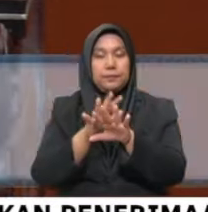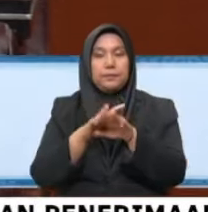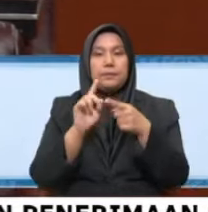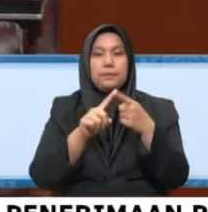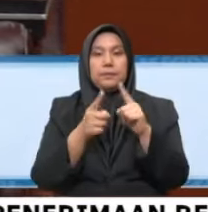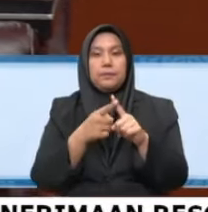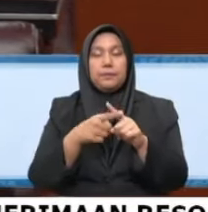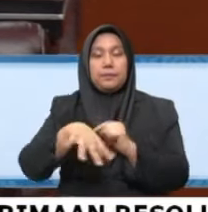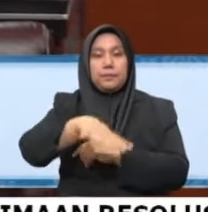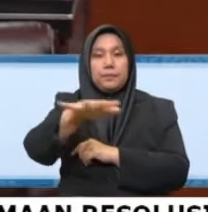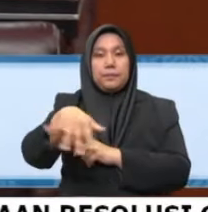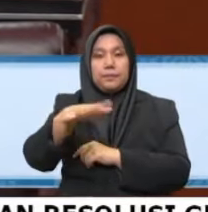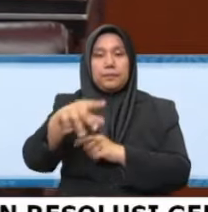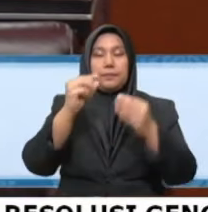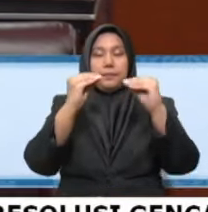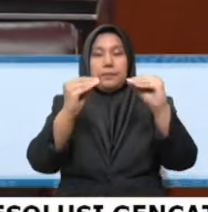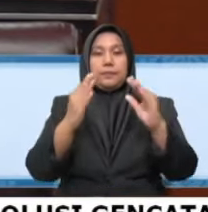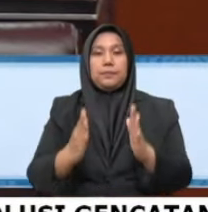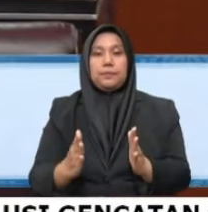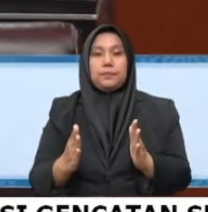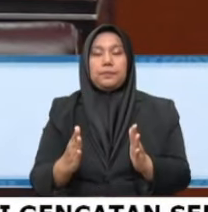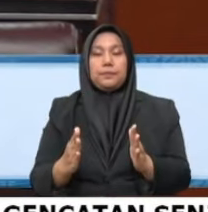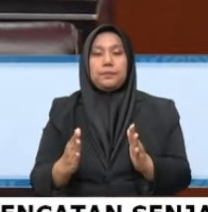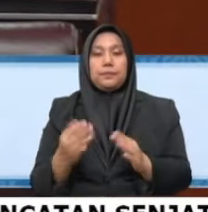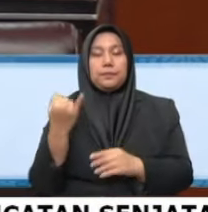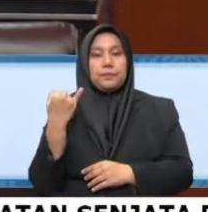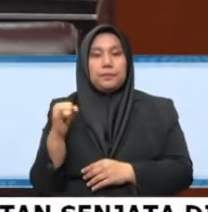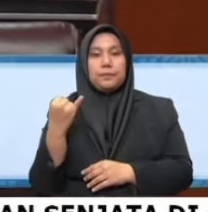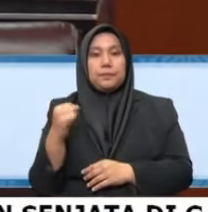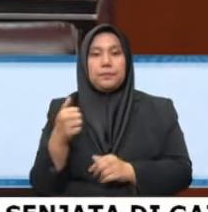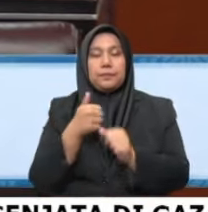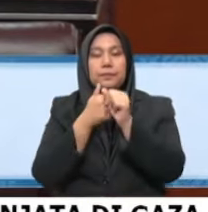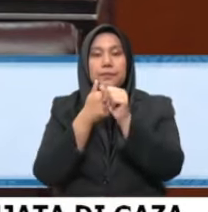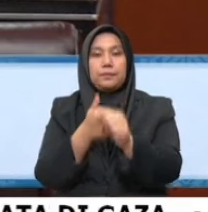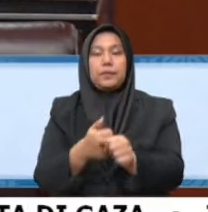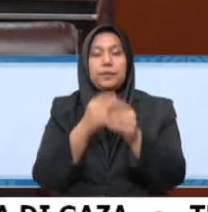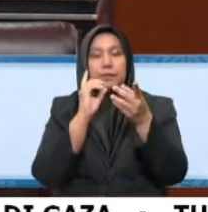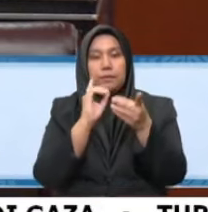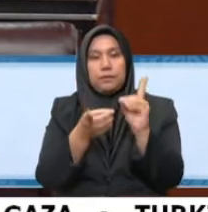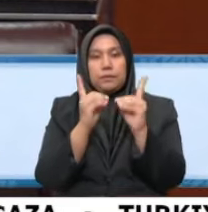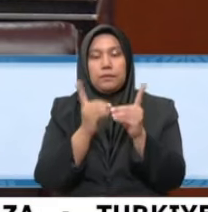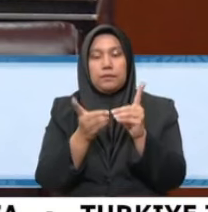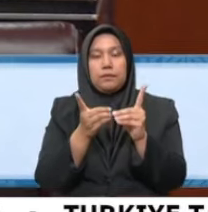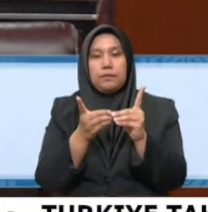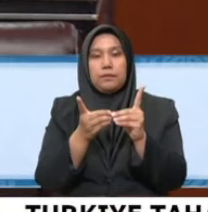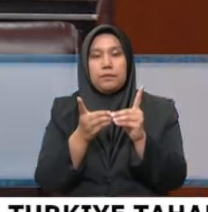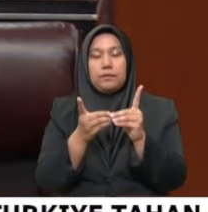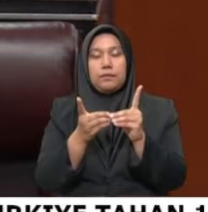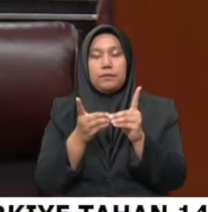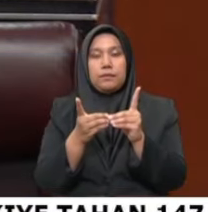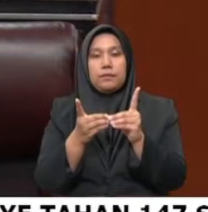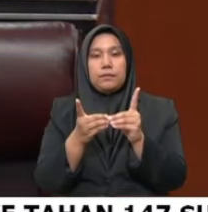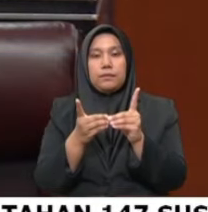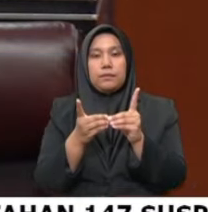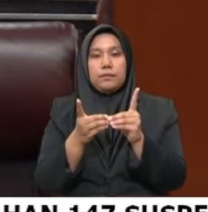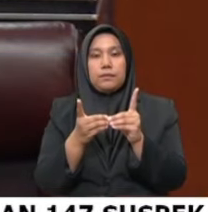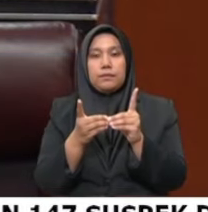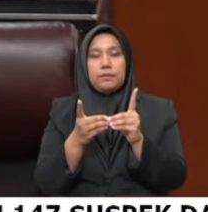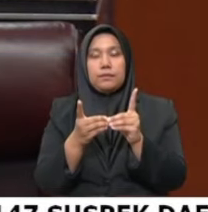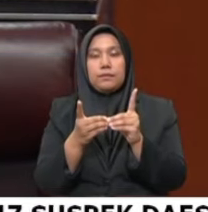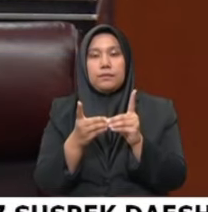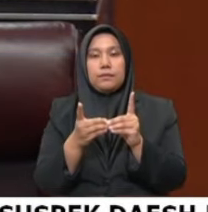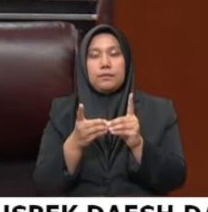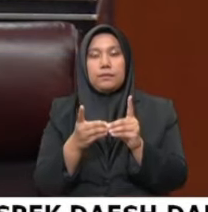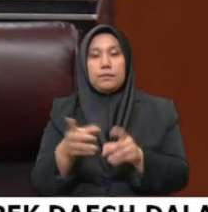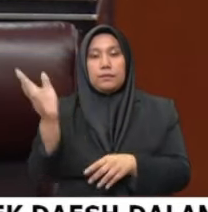kalangan guru yang tak boleh ikut pendigitalan ni. Jadi saya rasa untuk kerajaan